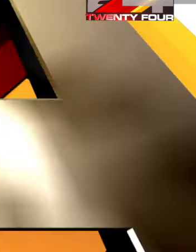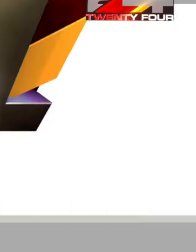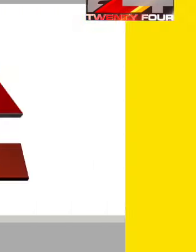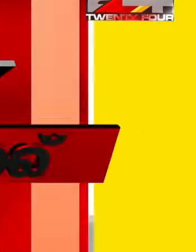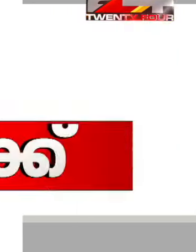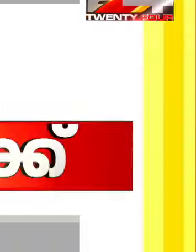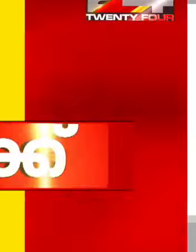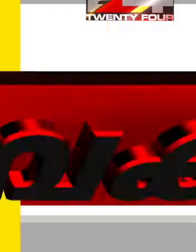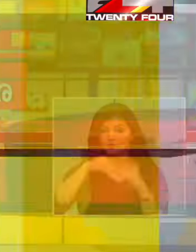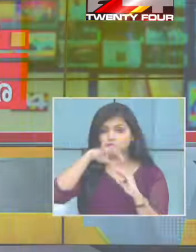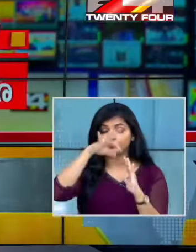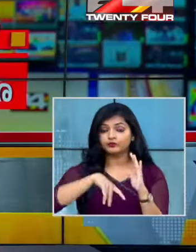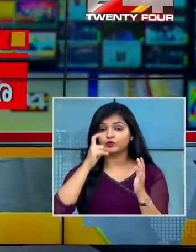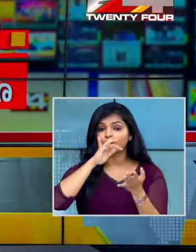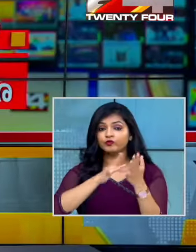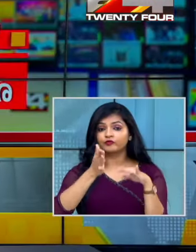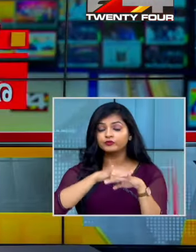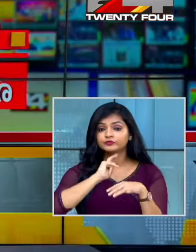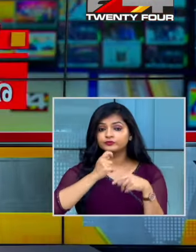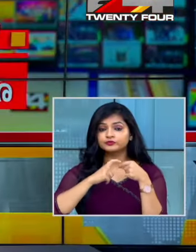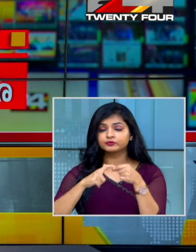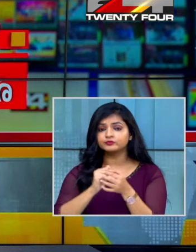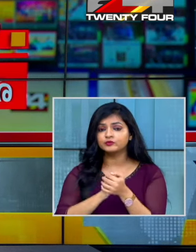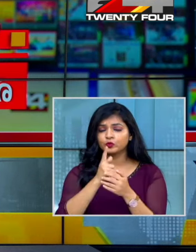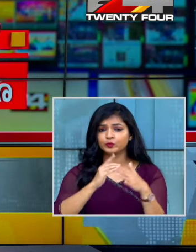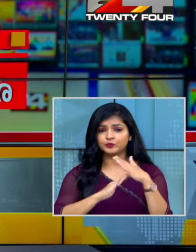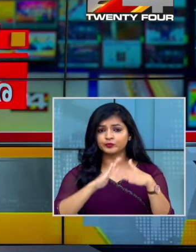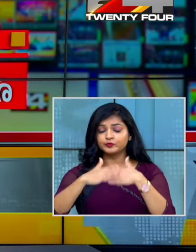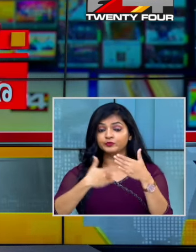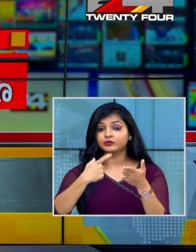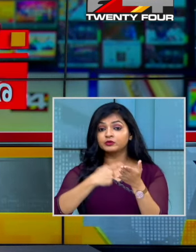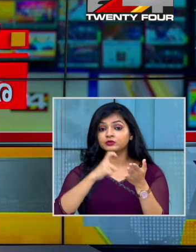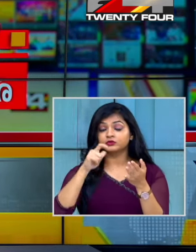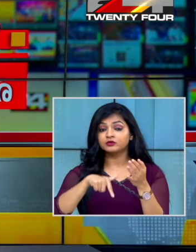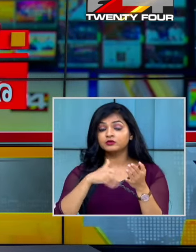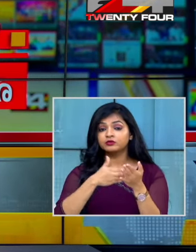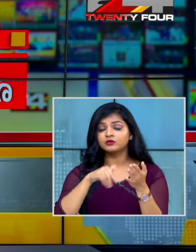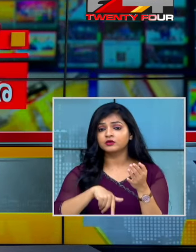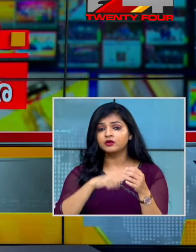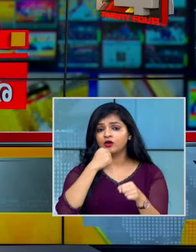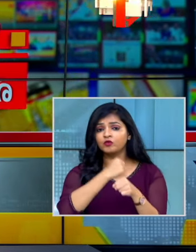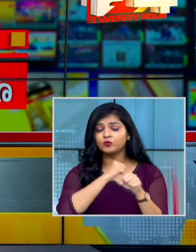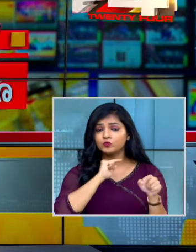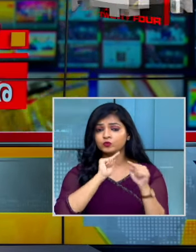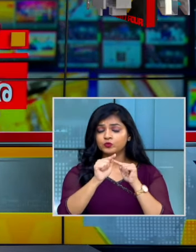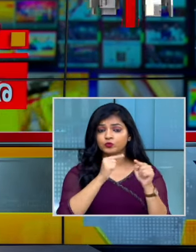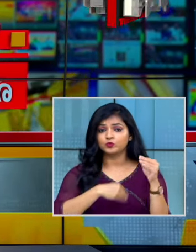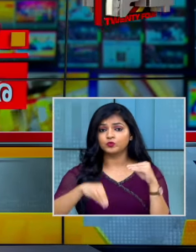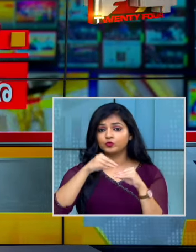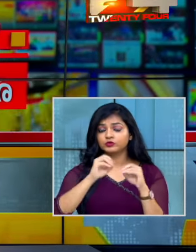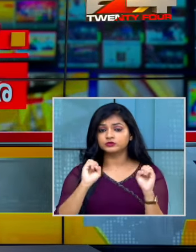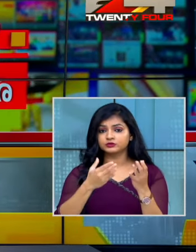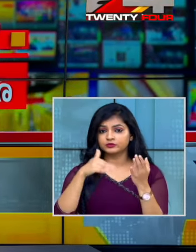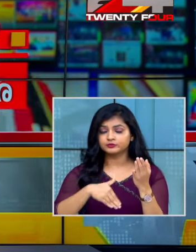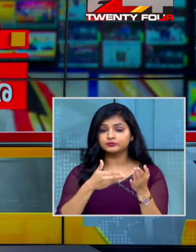മിഥില ബാലൻ കോഴിക്കോട് നിന്ന് ചെയ്യുന്നുണ്ട് കൂടുതൽ വിവരങ്ങളുമായി. മിഥില, ഒരു ഇടവേളയ്ക്ക് ശേഷമാണ് രമേശ് ചെന്നിത്തല സർക്കാരിനെതിരെ ഈ രീതിയിലുള്ള ഒരു